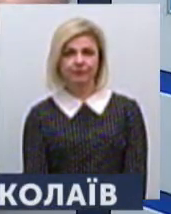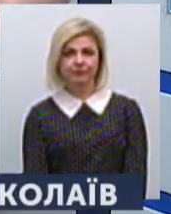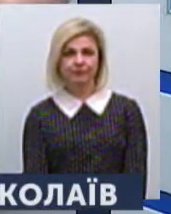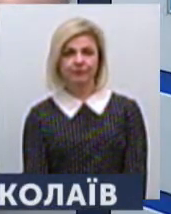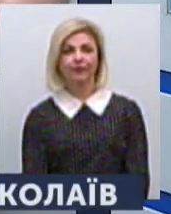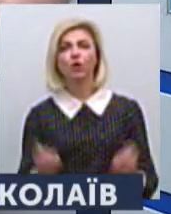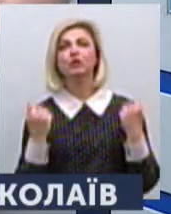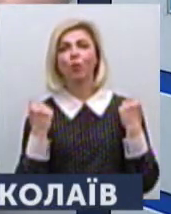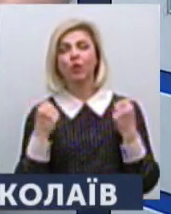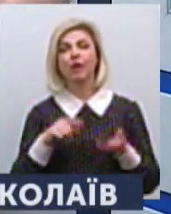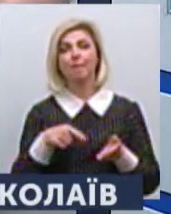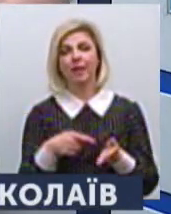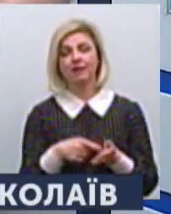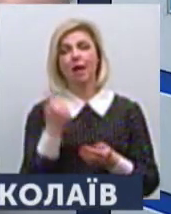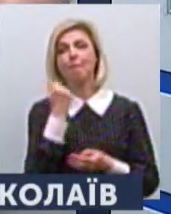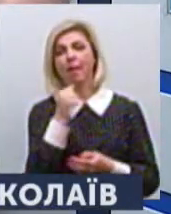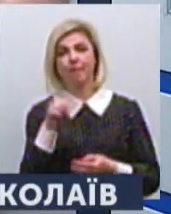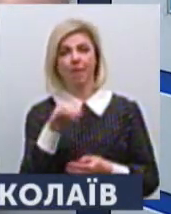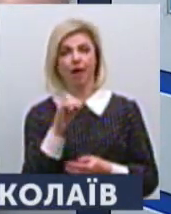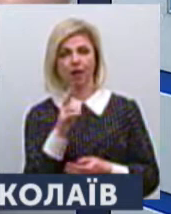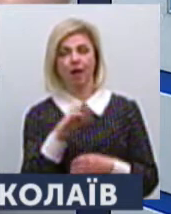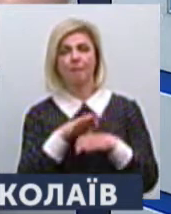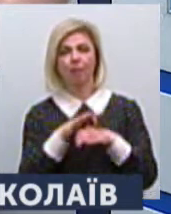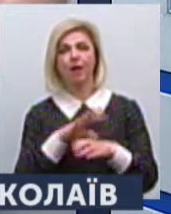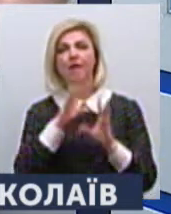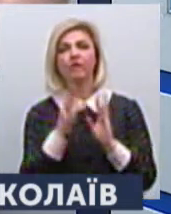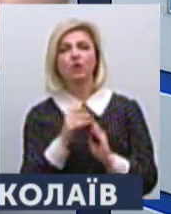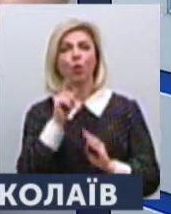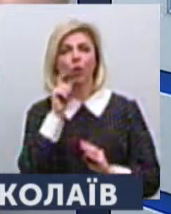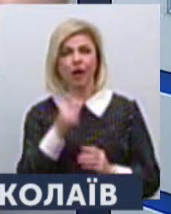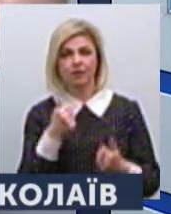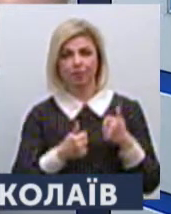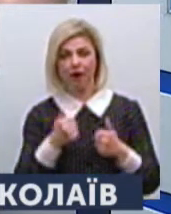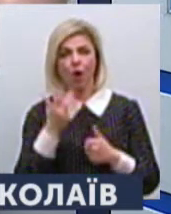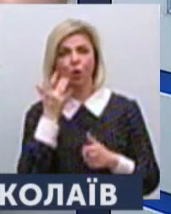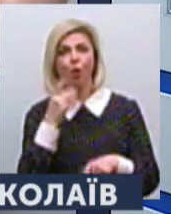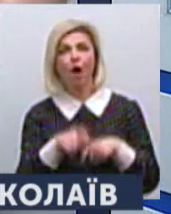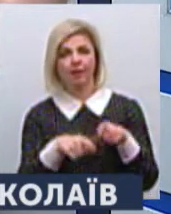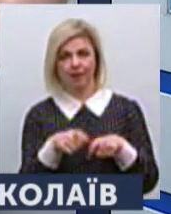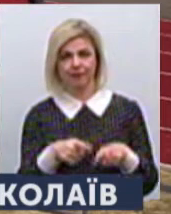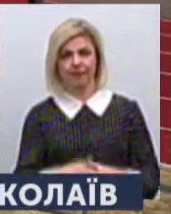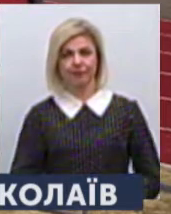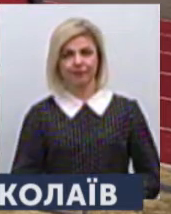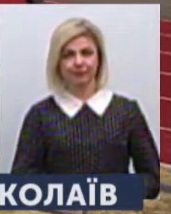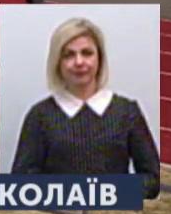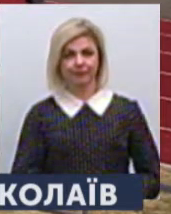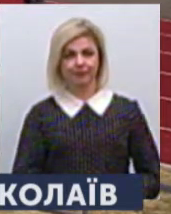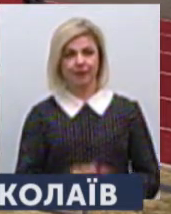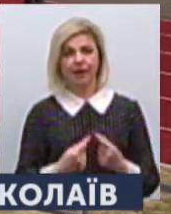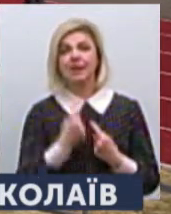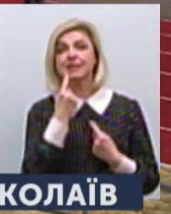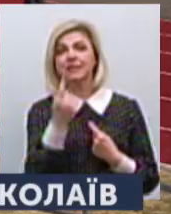В спортивному містечку в парку «Перемога» відбулись всеукраїнські змагання з легкої атлетики «Миколаївська миля».